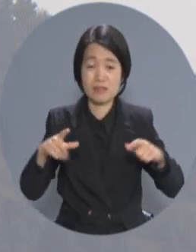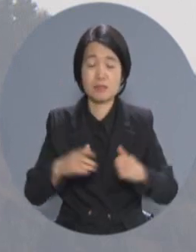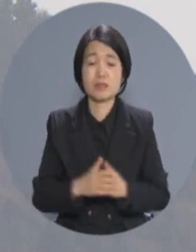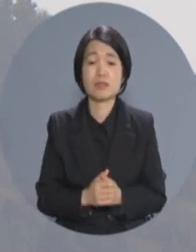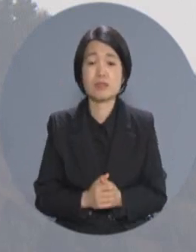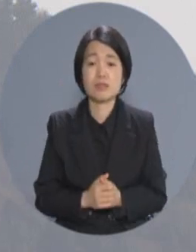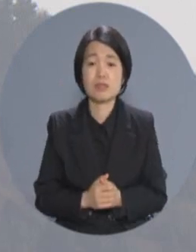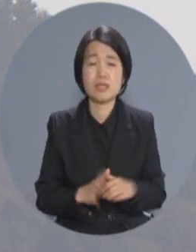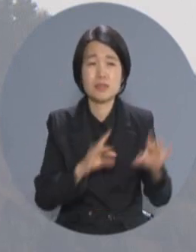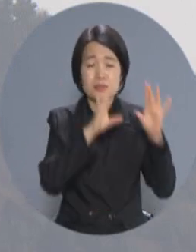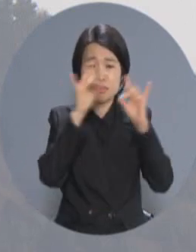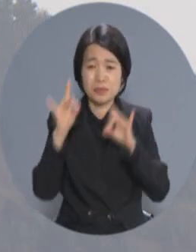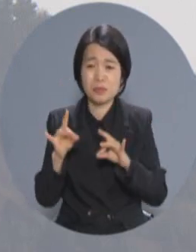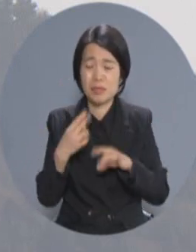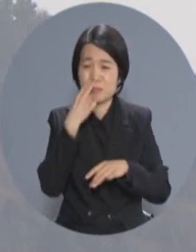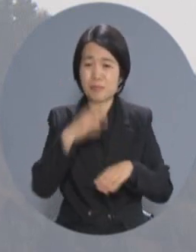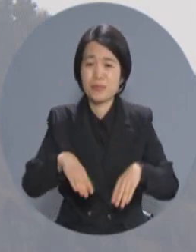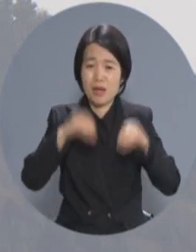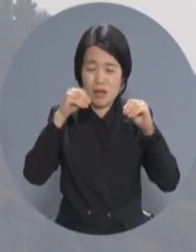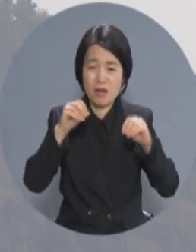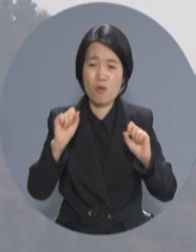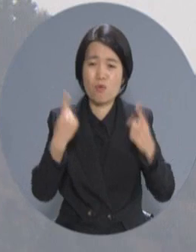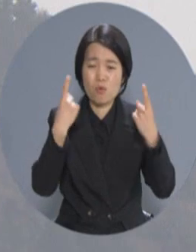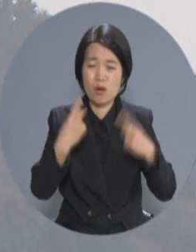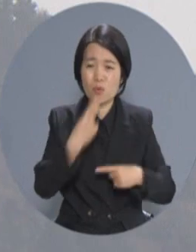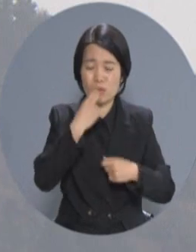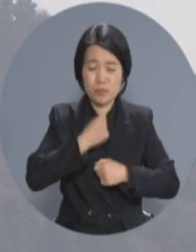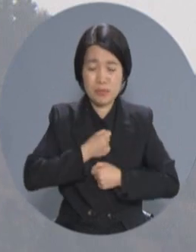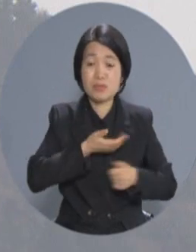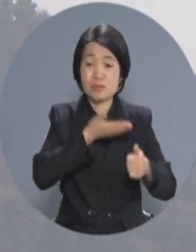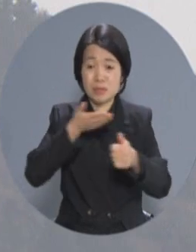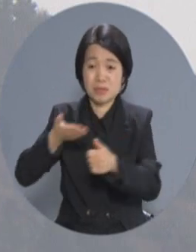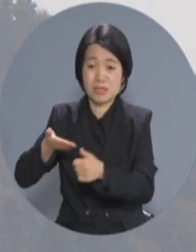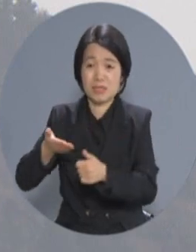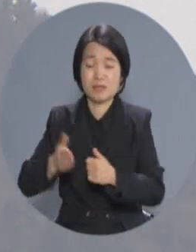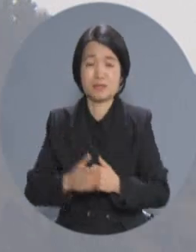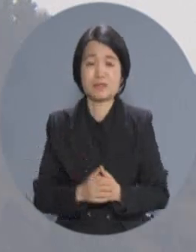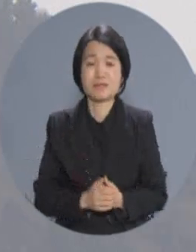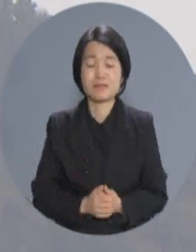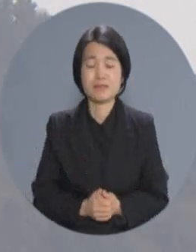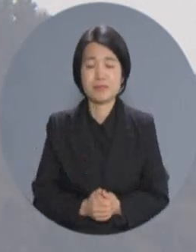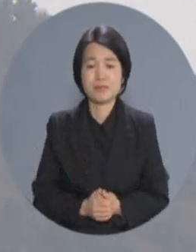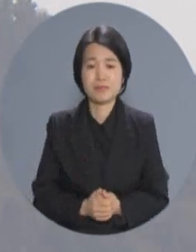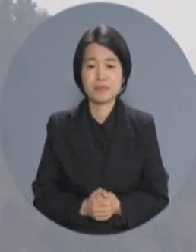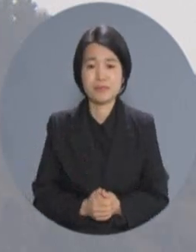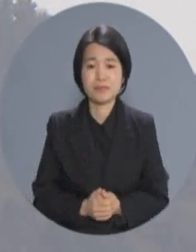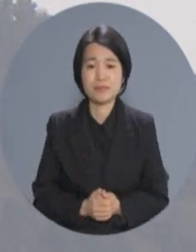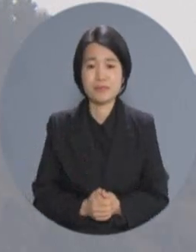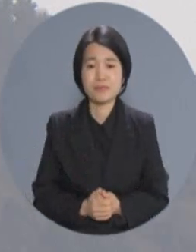있는데요 미세먼지의 건조한 공기까지 호흡기 건강관리에 각별히 유의하셔야겠습니다